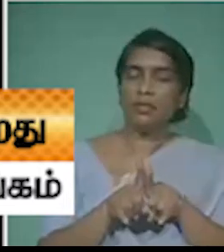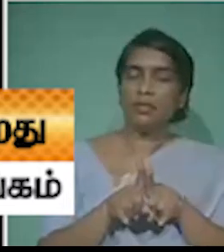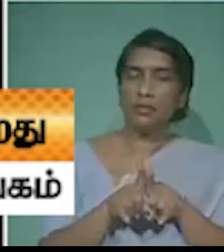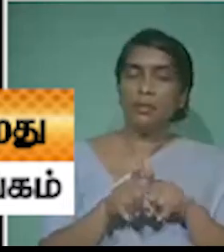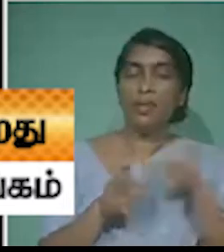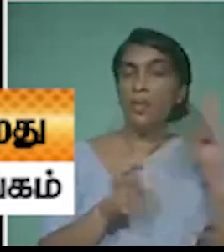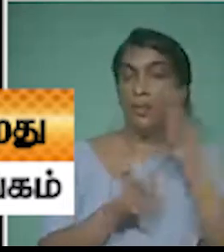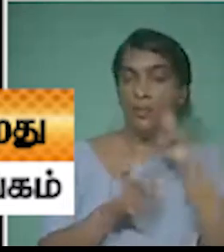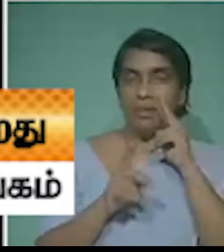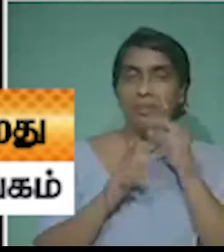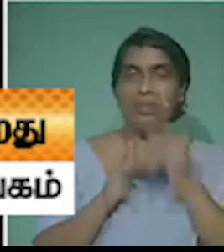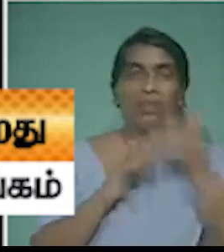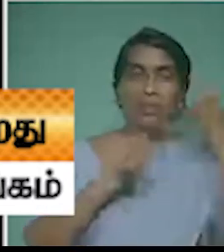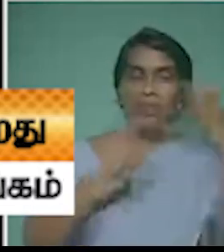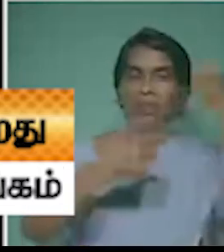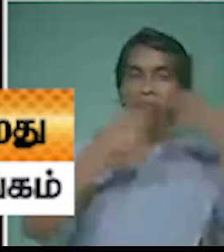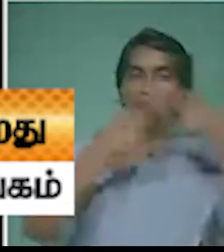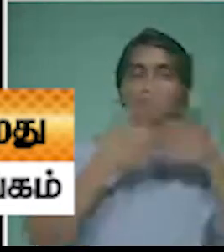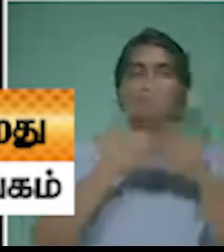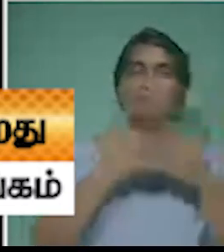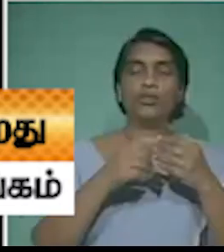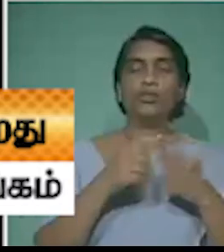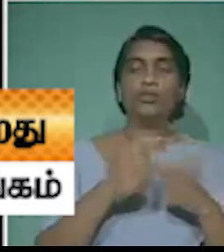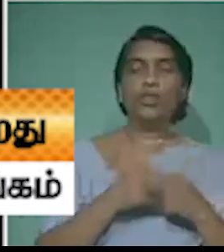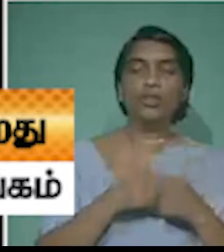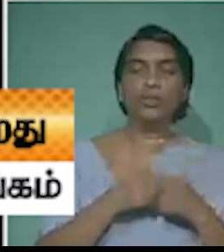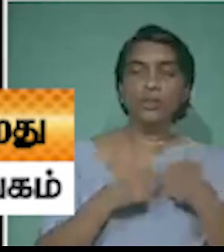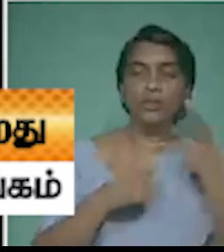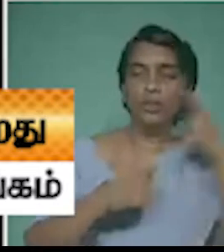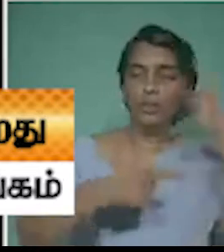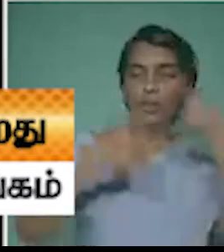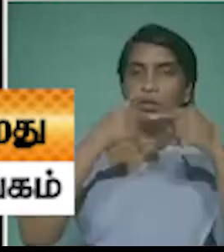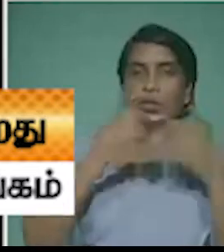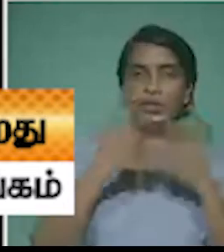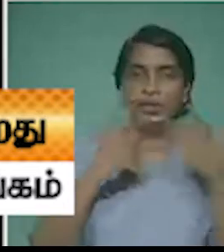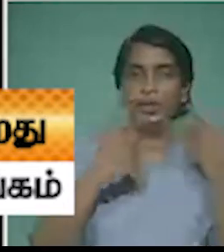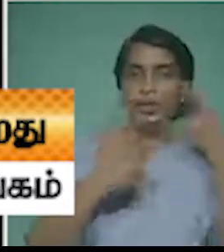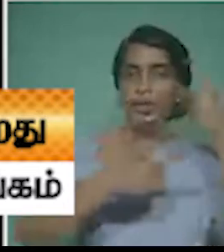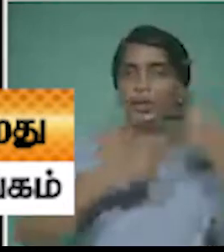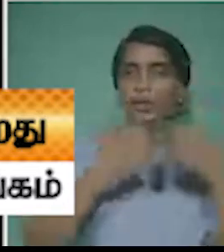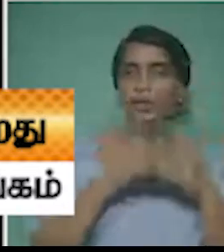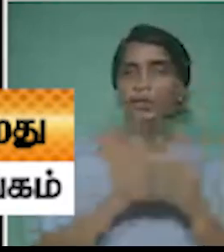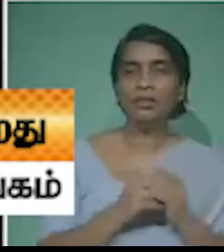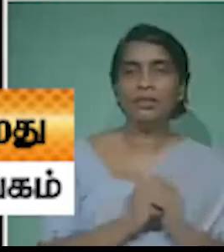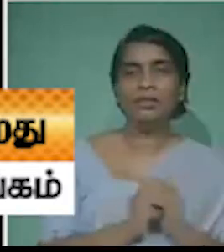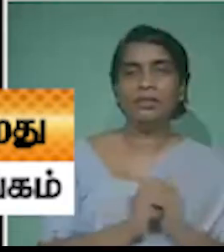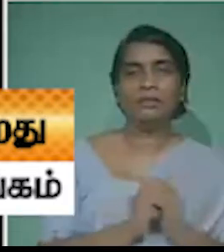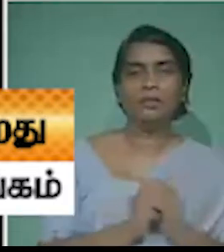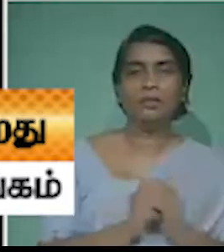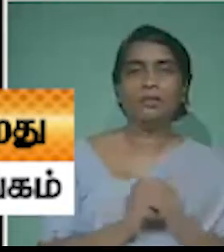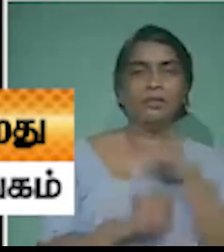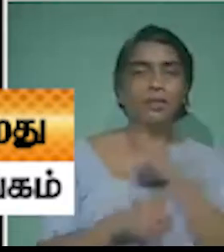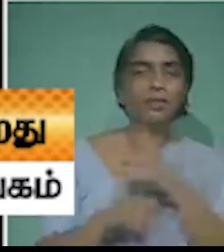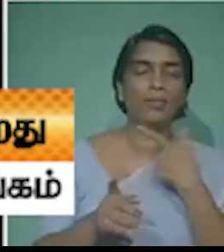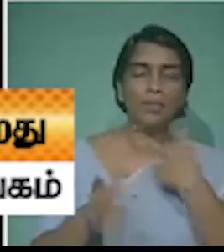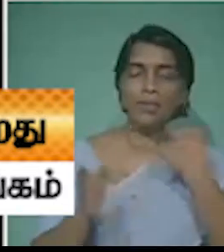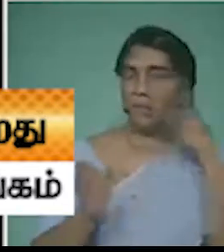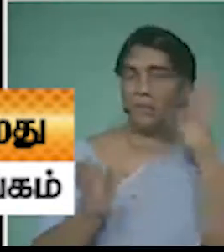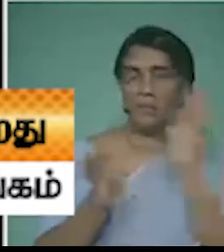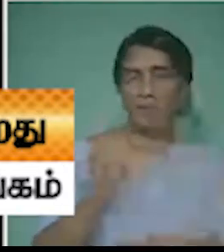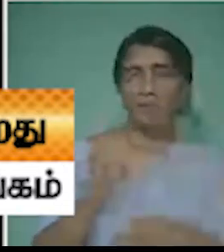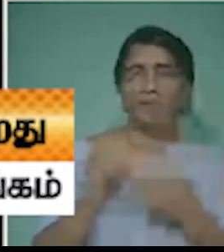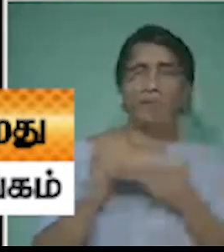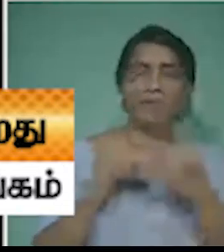எதிராக வாக்களிப்பார்கள் என்ற அச்சத்தில் கடந்த 6ஆம் தேதி அதனை விவாதத்துக்கு உட்படுத்தவில்லை. விவாதத்துக்கு உட்படுத்தி